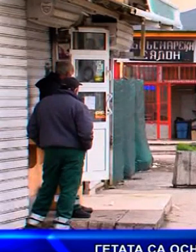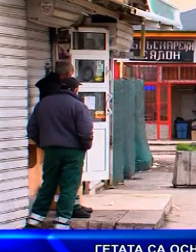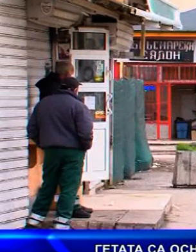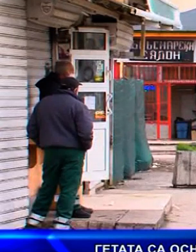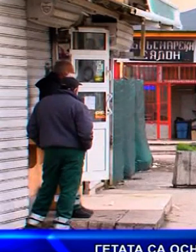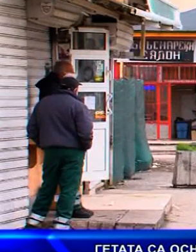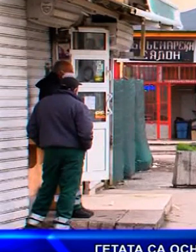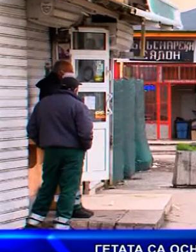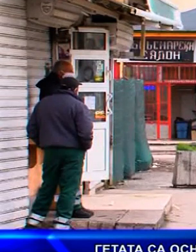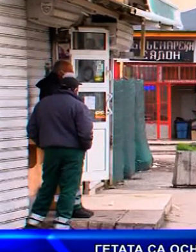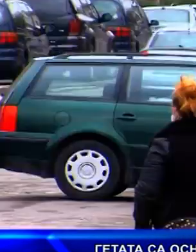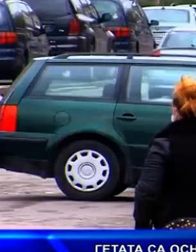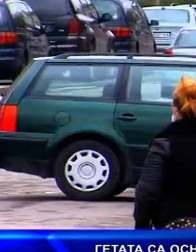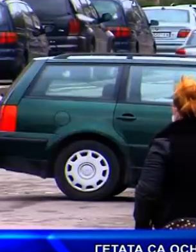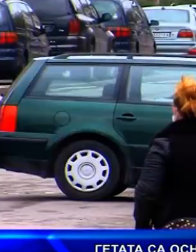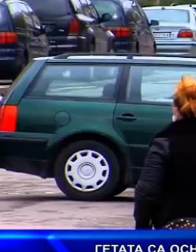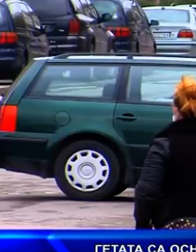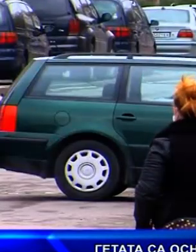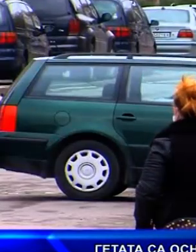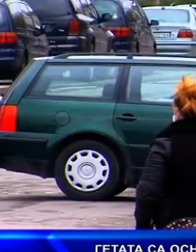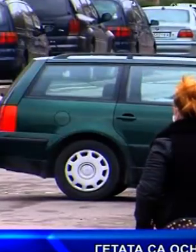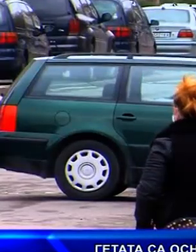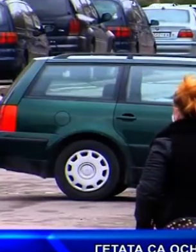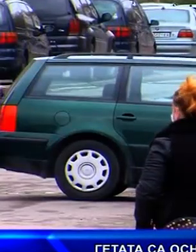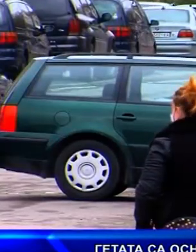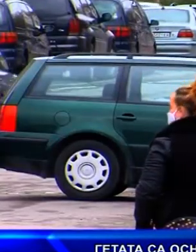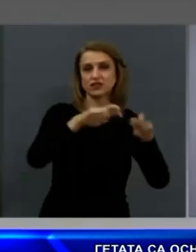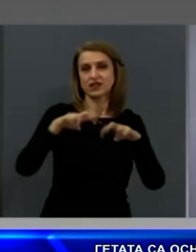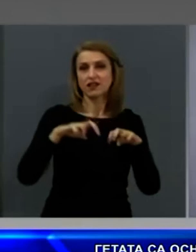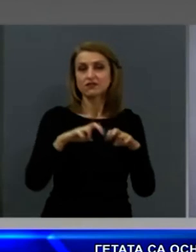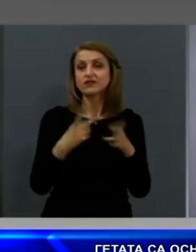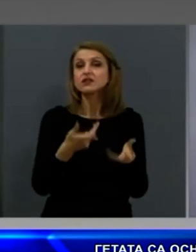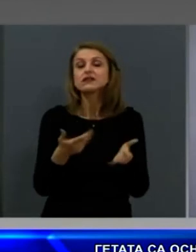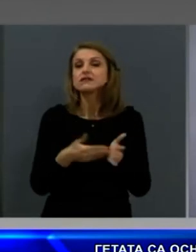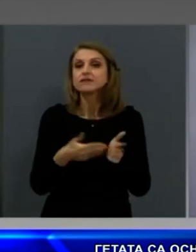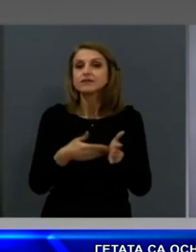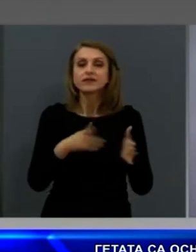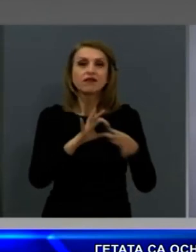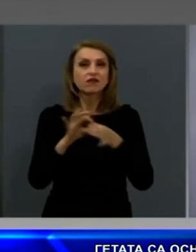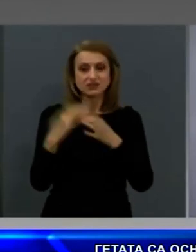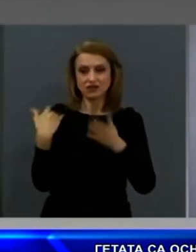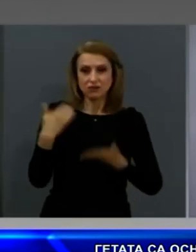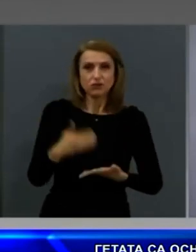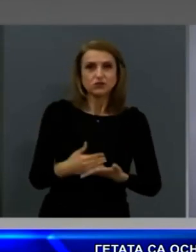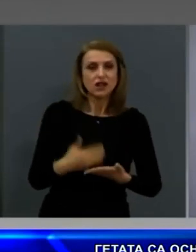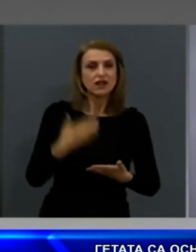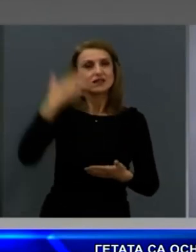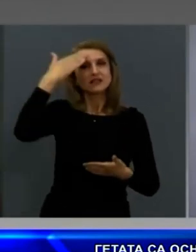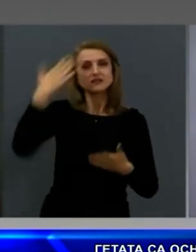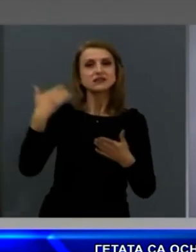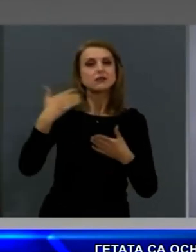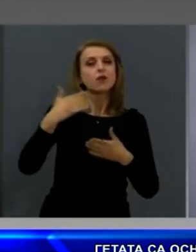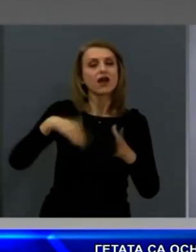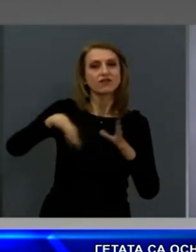Факултето и Филиповци. И това е във връзка с последната заболеваемост в тези райони.